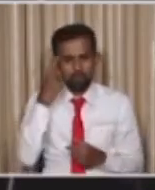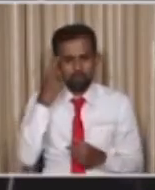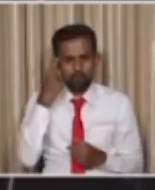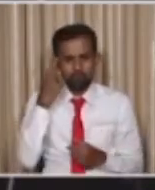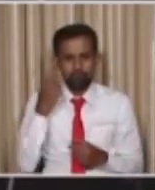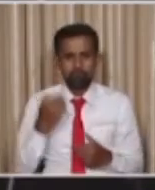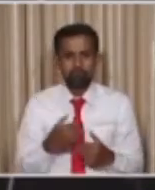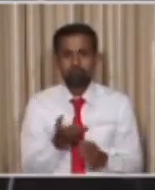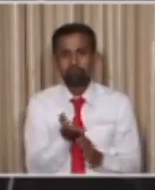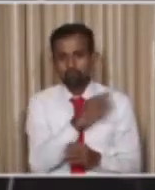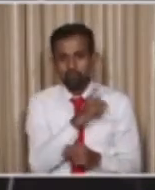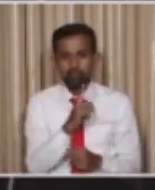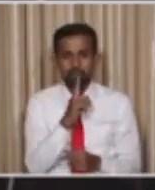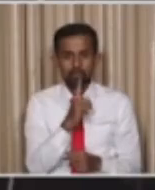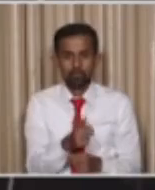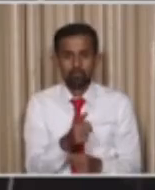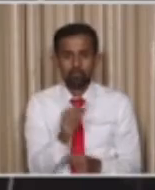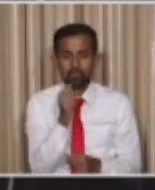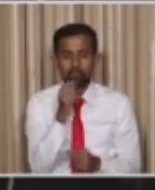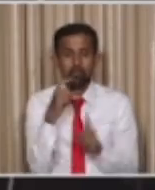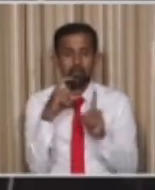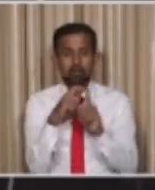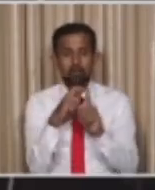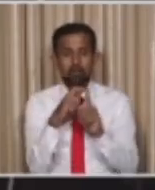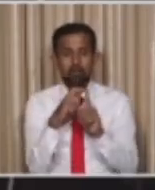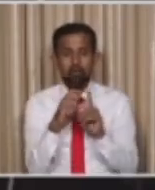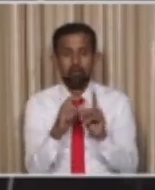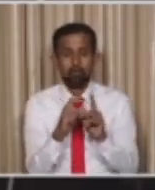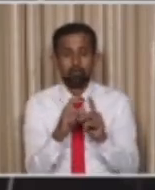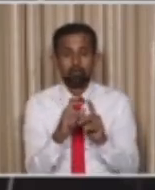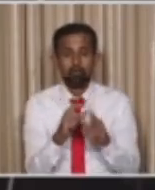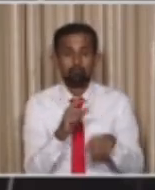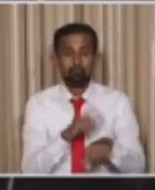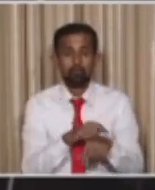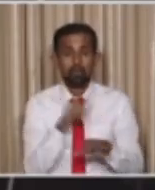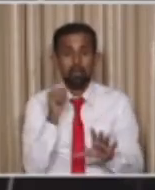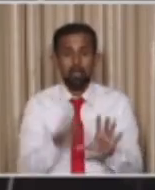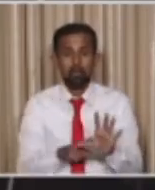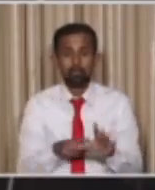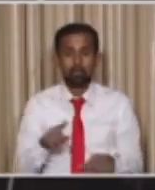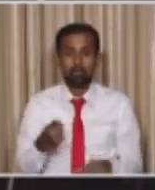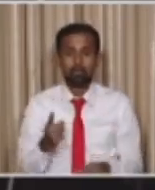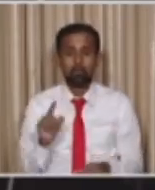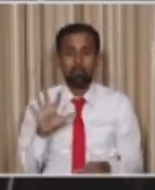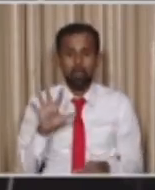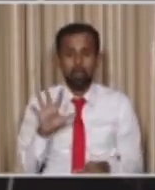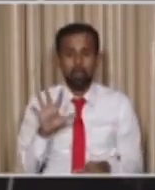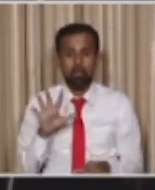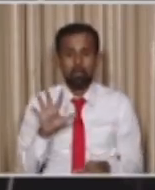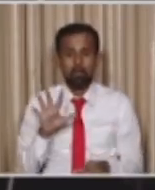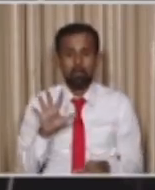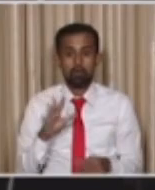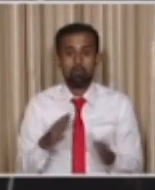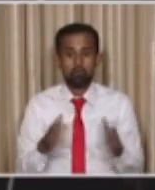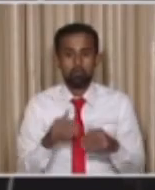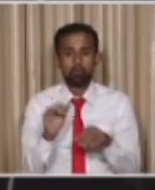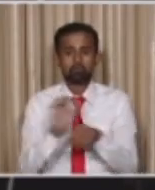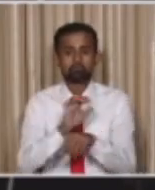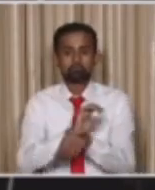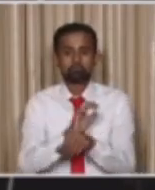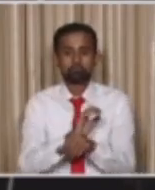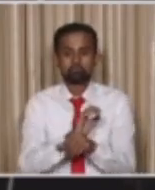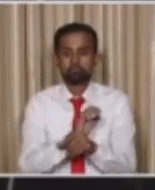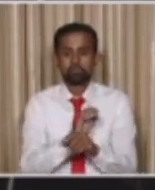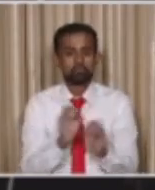මම එදත් කිව්වා සුරාබතු දෙපාර්තමේන්තුවේ ආයු කාලය ගතවත් අවුරුදු 105ක් තාම ඩිජිටලයිස් කරලා නැහැ